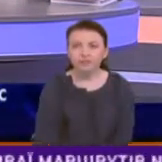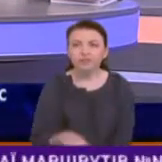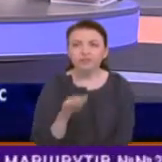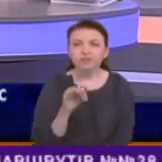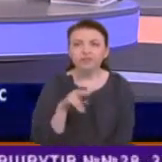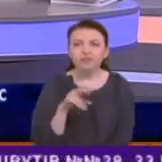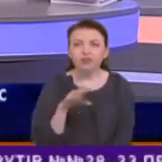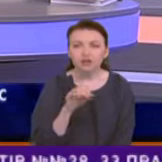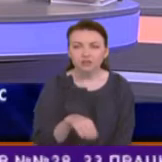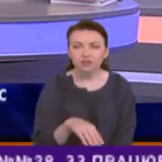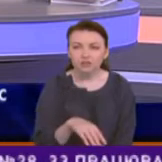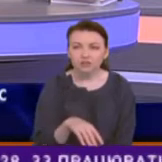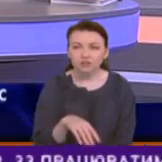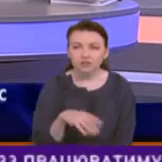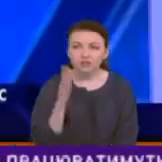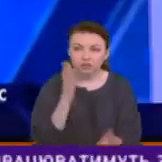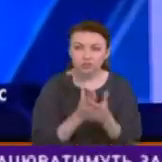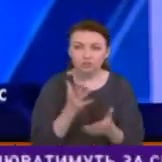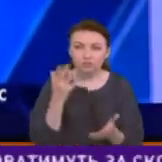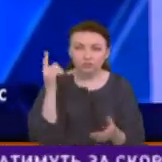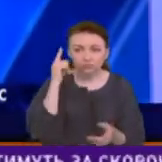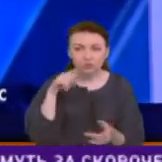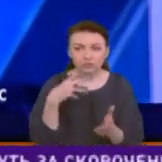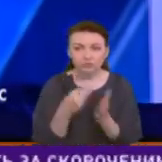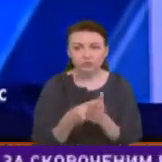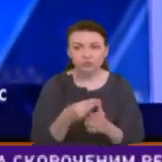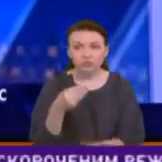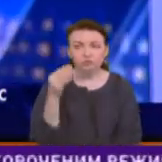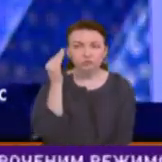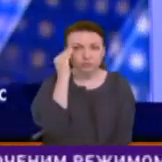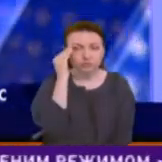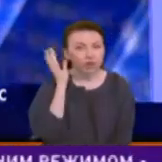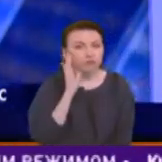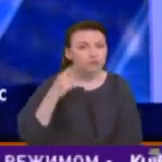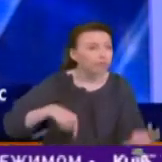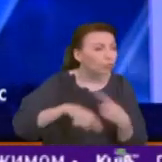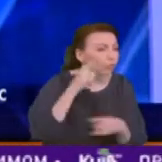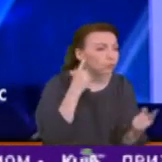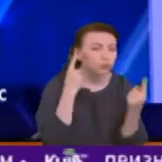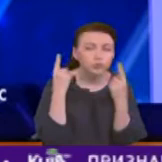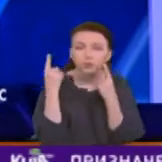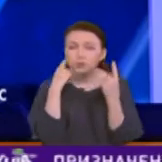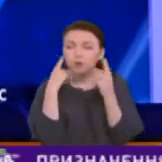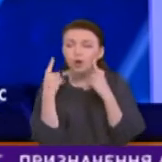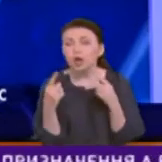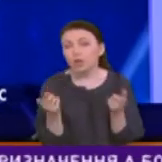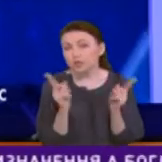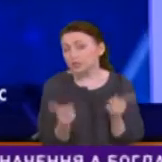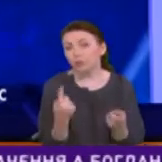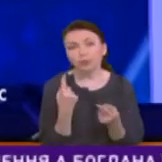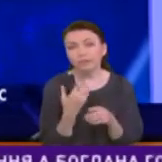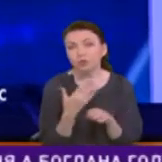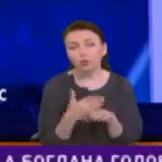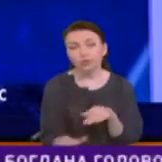Філарет. Він же не тільки свою персональну точку зору висловлює, а він акумулює те, що він чує навколо. І дійсно, у певної частини